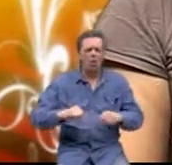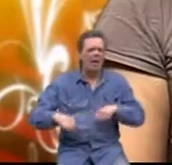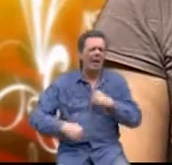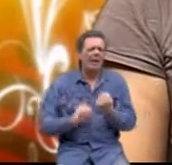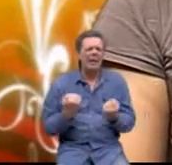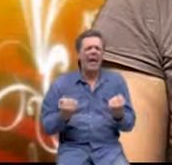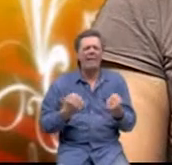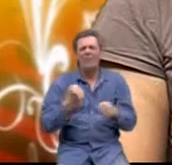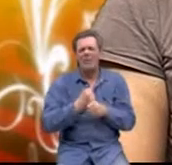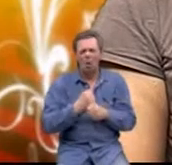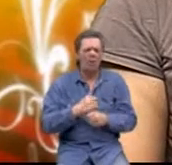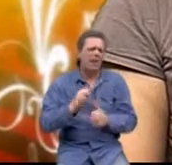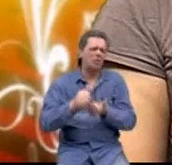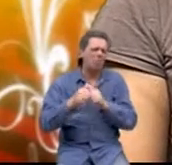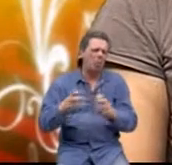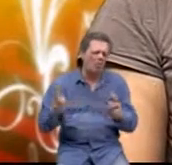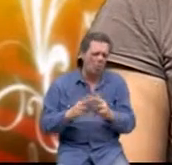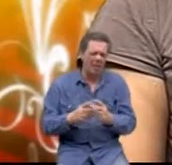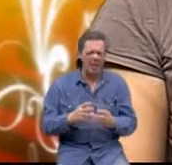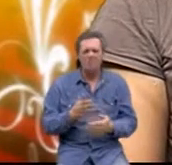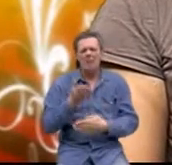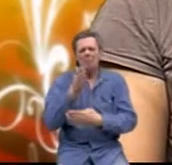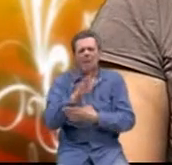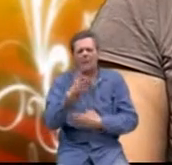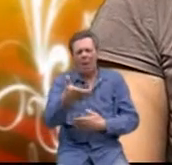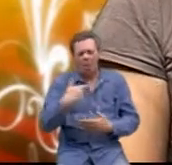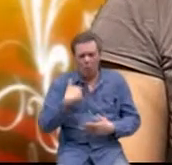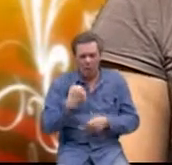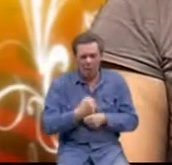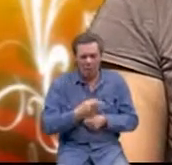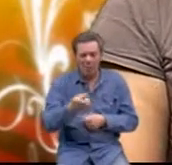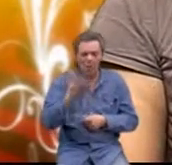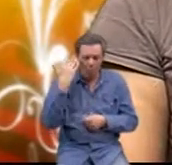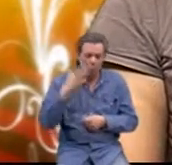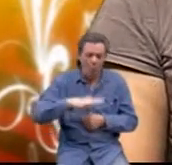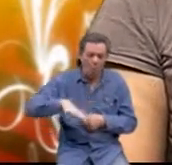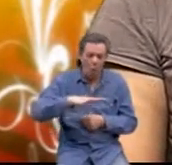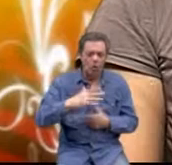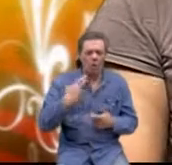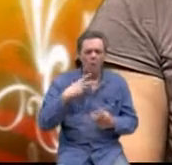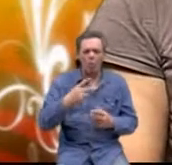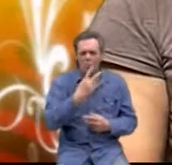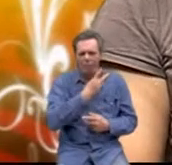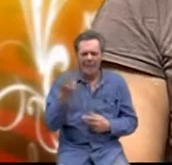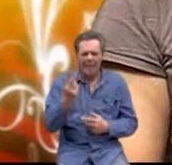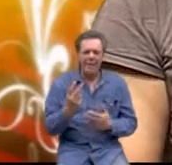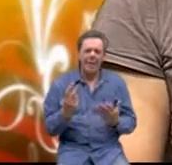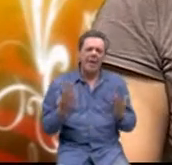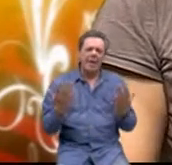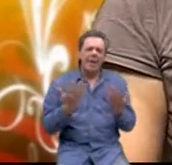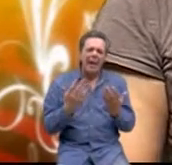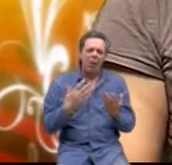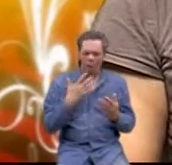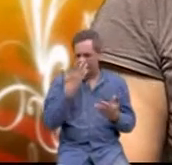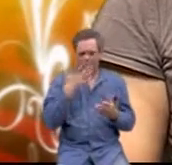ili nekakvi sportski susreti i predstavljanje zapravo onoga što radimo, da to bude prostor gdje mi možemo vidjeti kako je